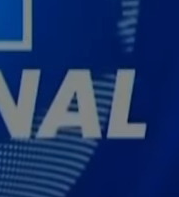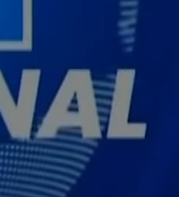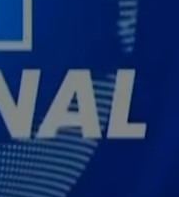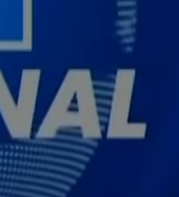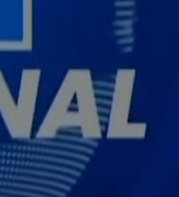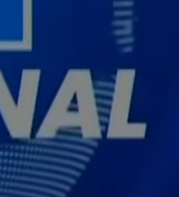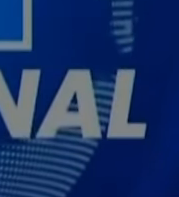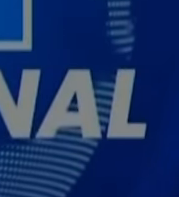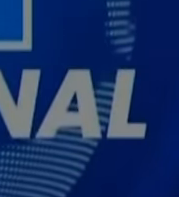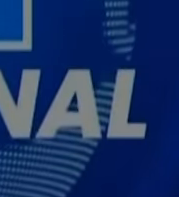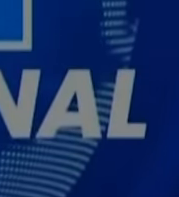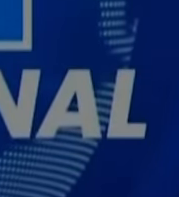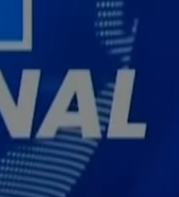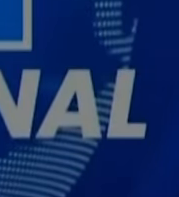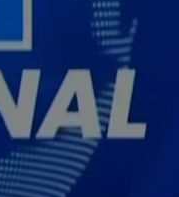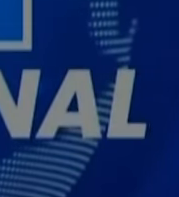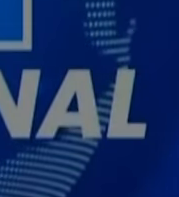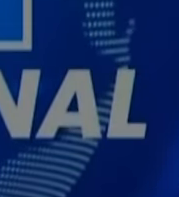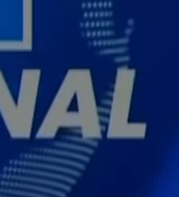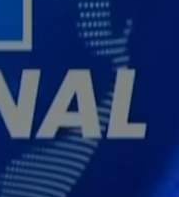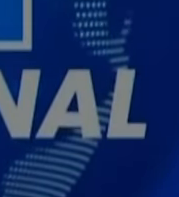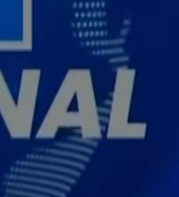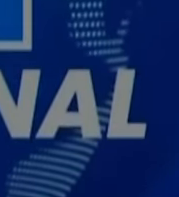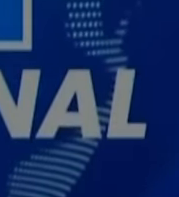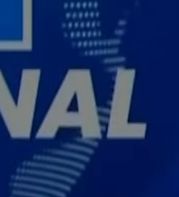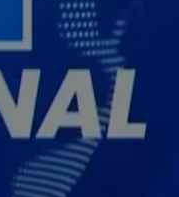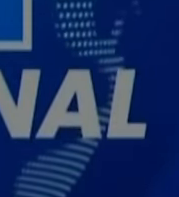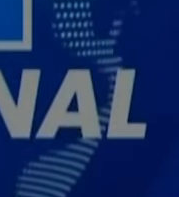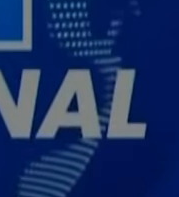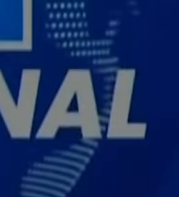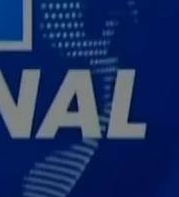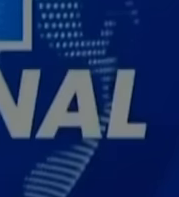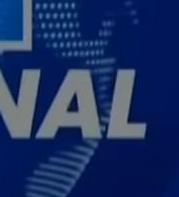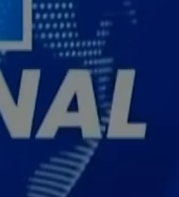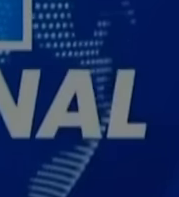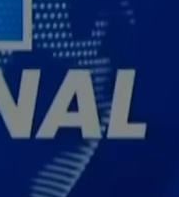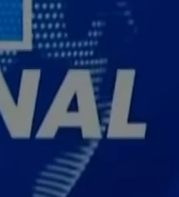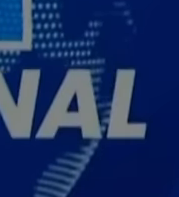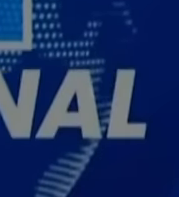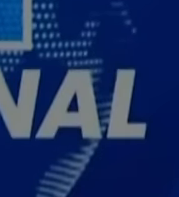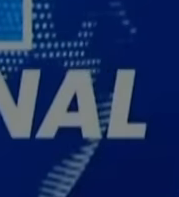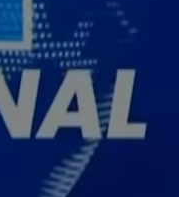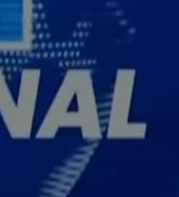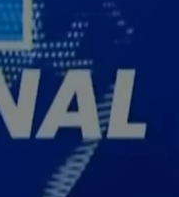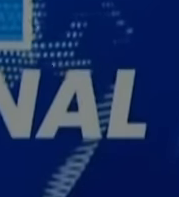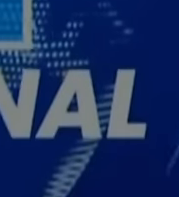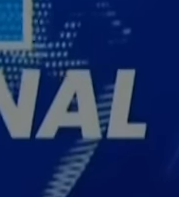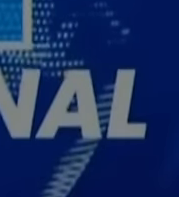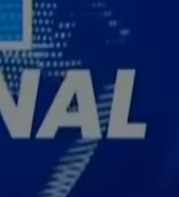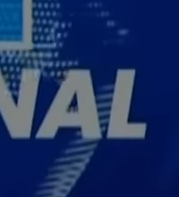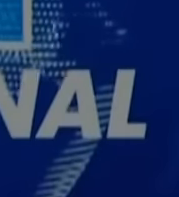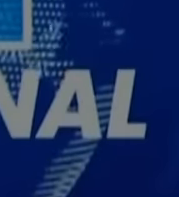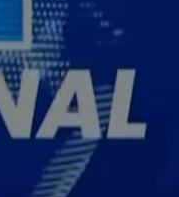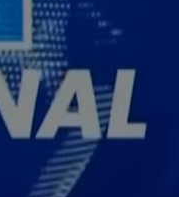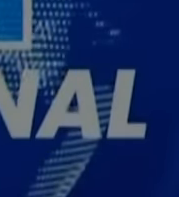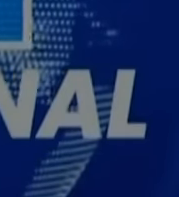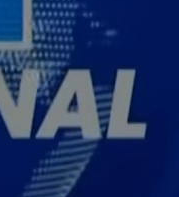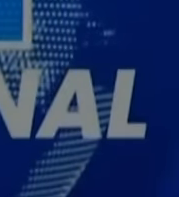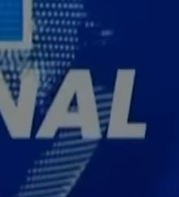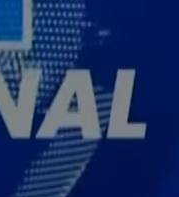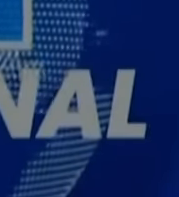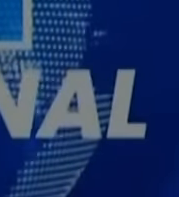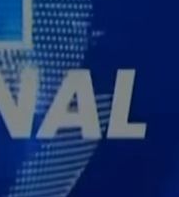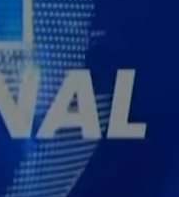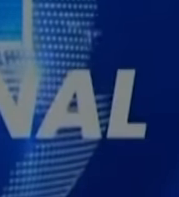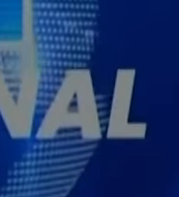Celle-ci intervient après celle des deux homes rénovés de cet établissement. Les travaux ont été entièrement